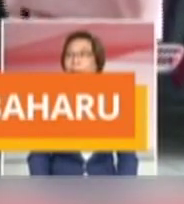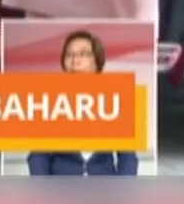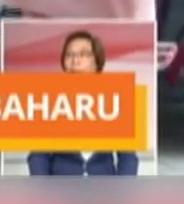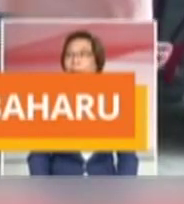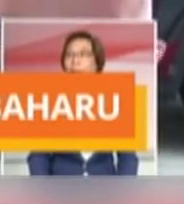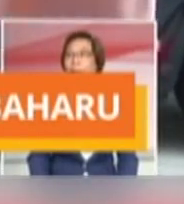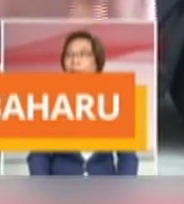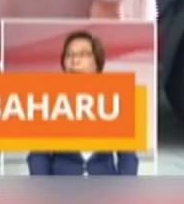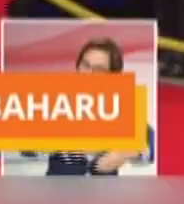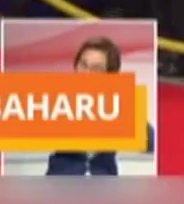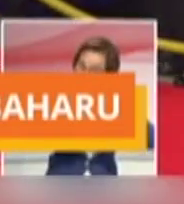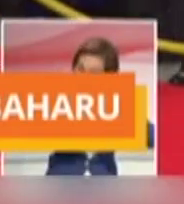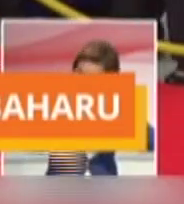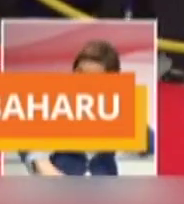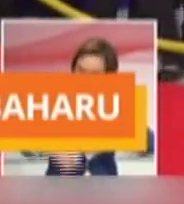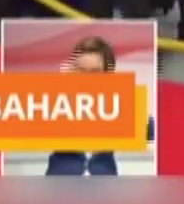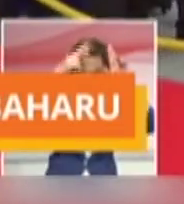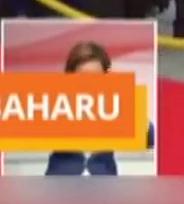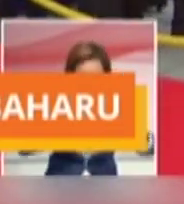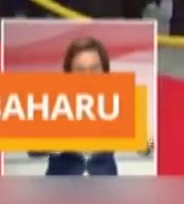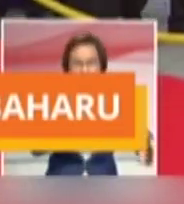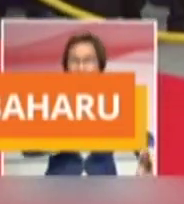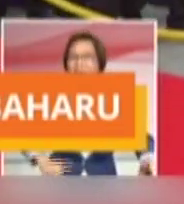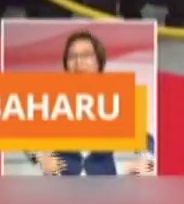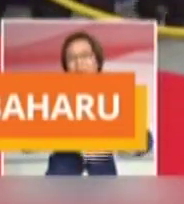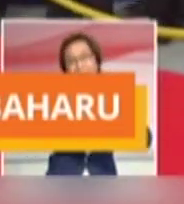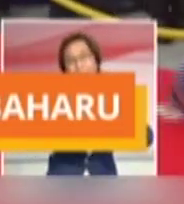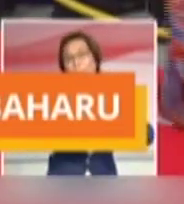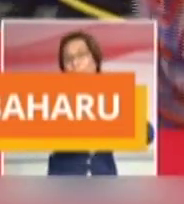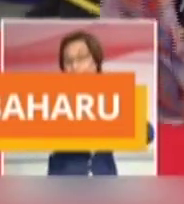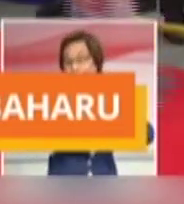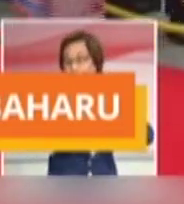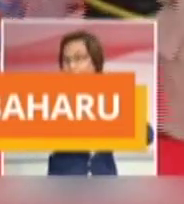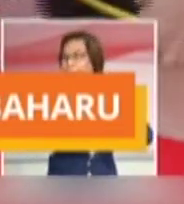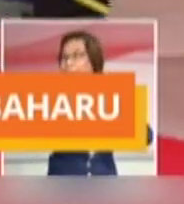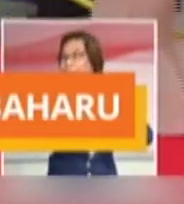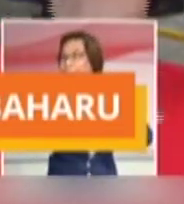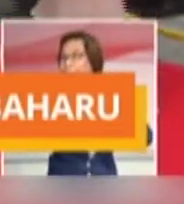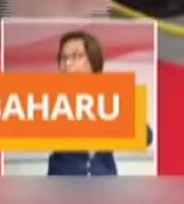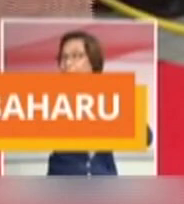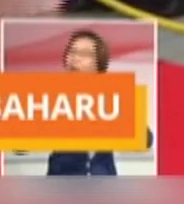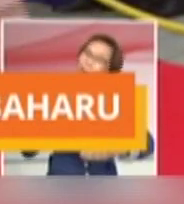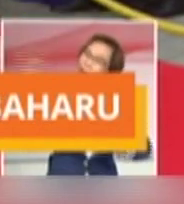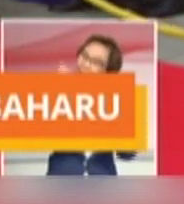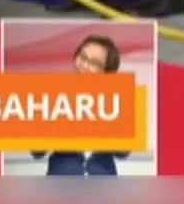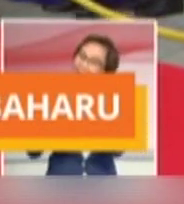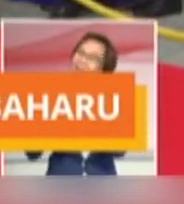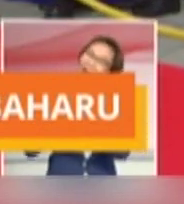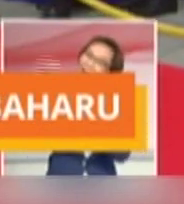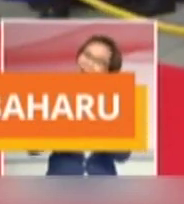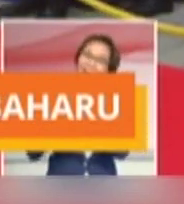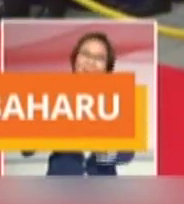dalam persekitaran Kelaziman Baharu. Ketika mana negara masih berjuang memerangi pandemik COVID-19, sambutan